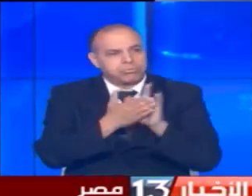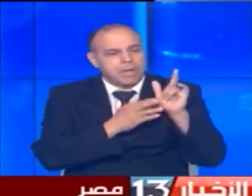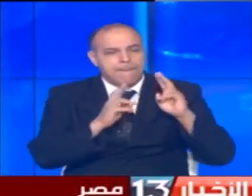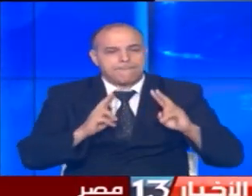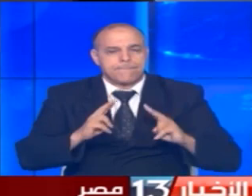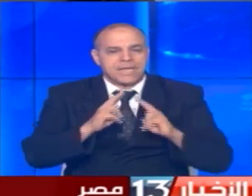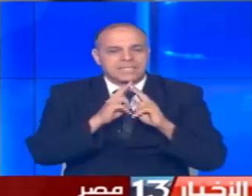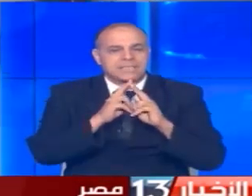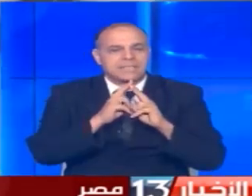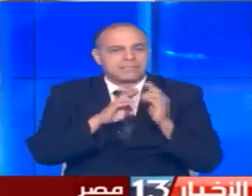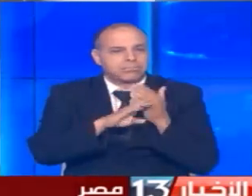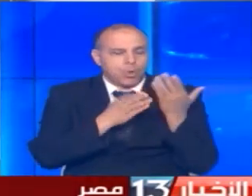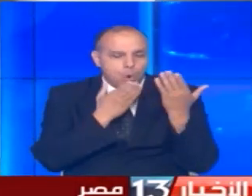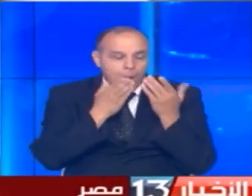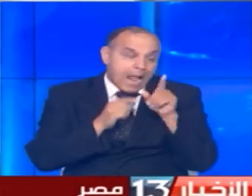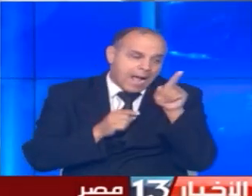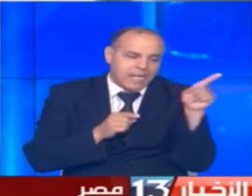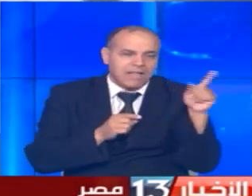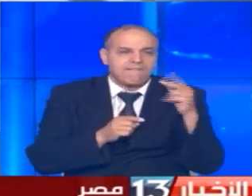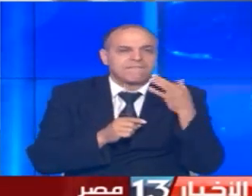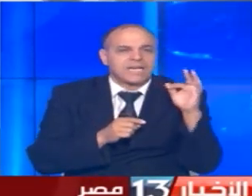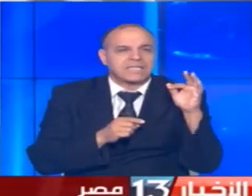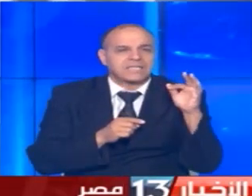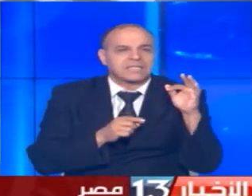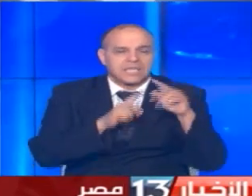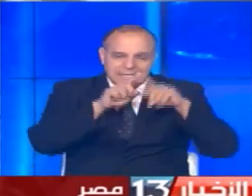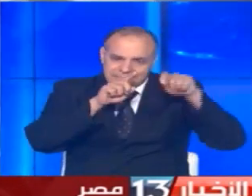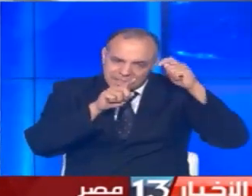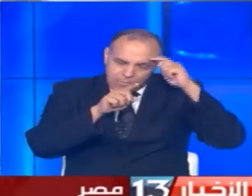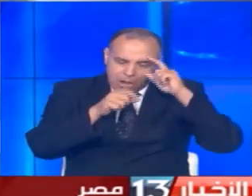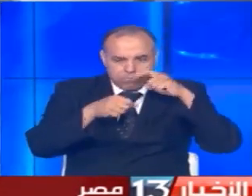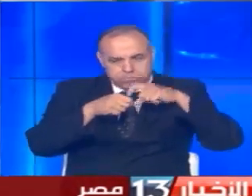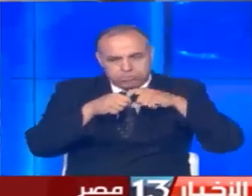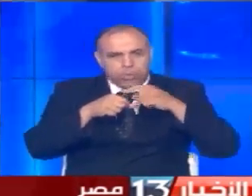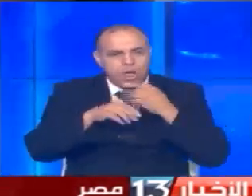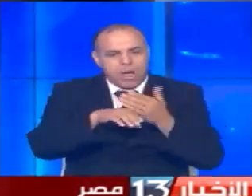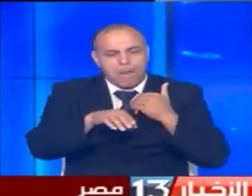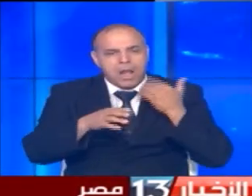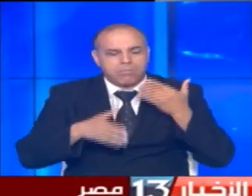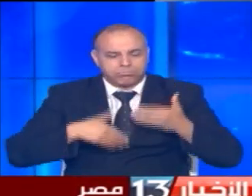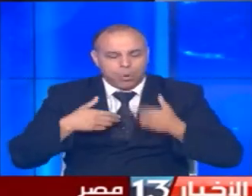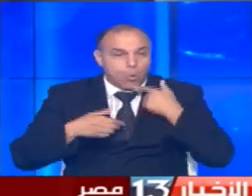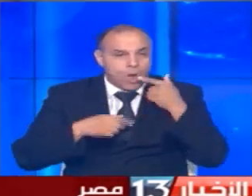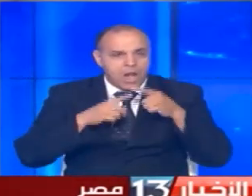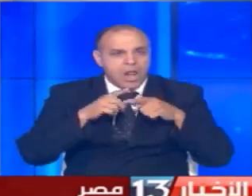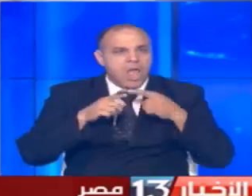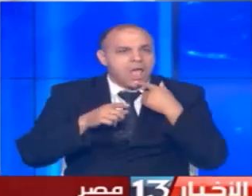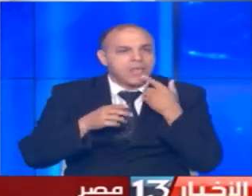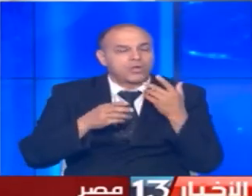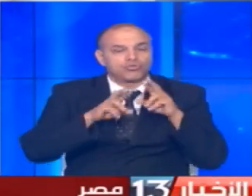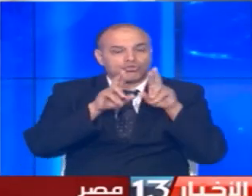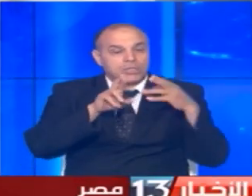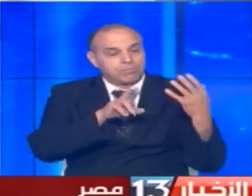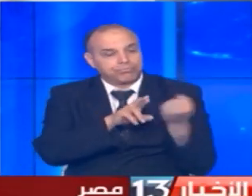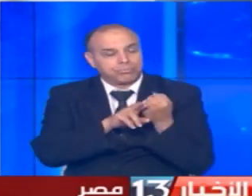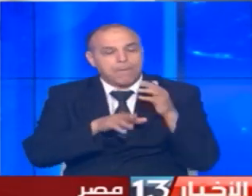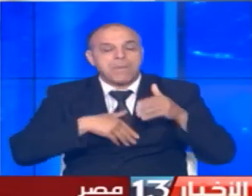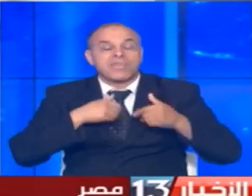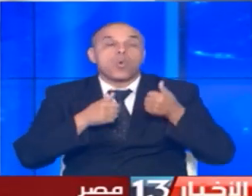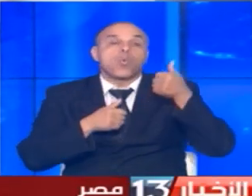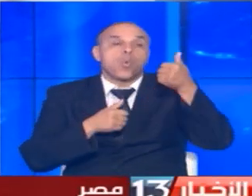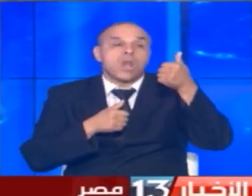باريس ليكمل دراسته. عشقه للسينما يجعله ينخرط مبكرا في التمثيل ويتوج بجائزة الممثل